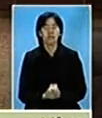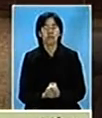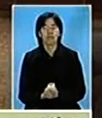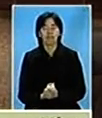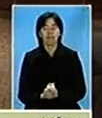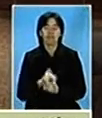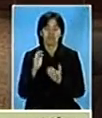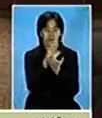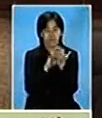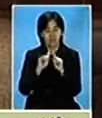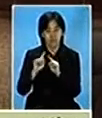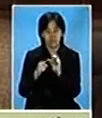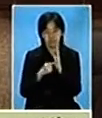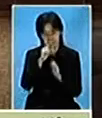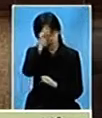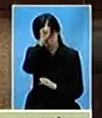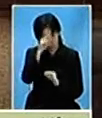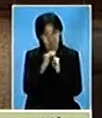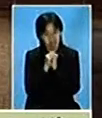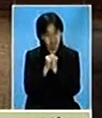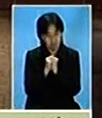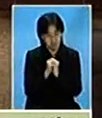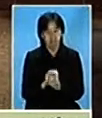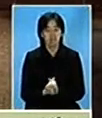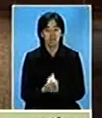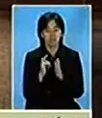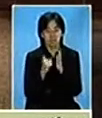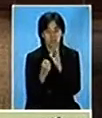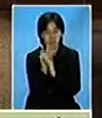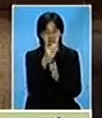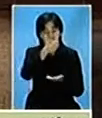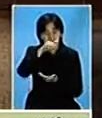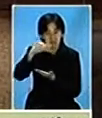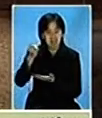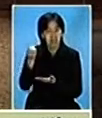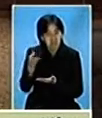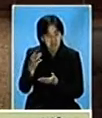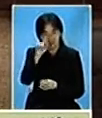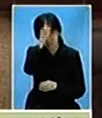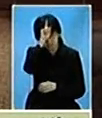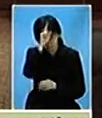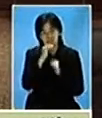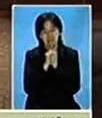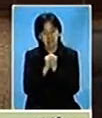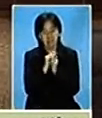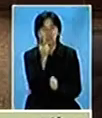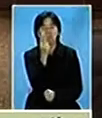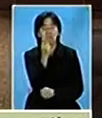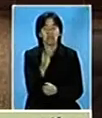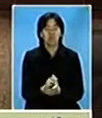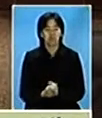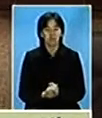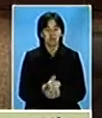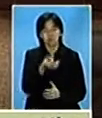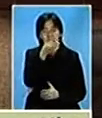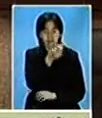ในต่างประเทศจะเห็นว่าเยอรมันกับจีนส่งสินค้าขาออกเป็นยาสมุนไพรมากที่สุดในโลกนะครับเพราะฉะนั้นวิช